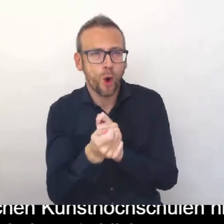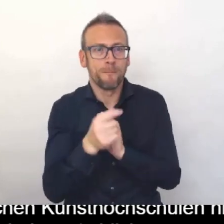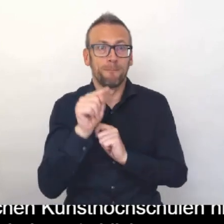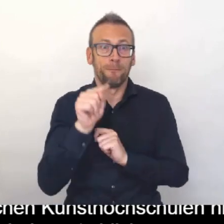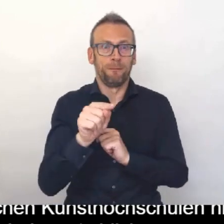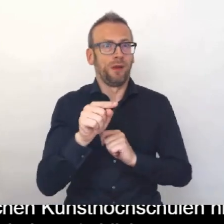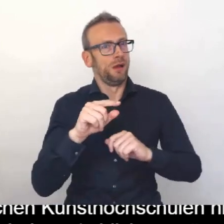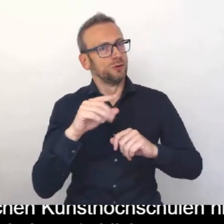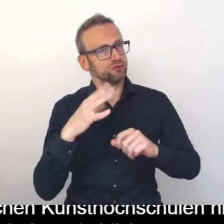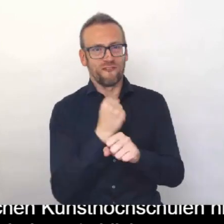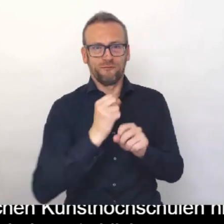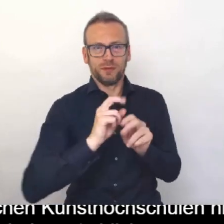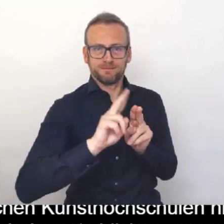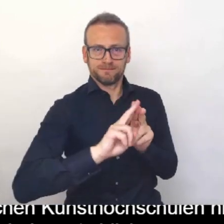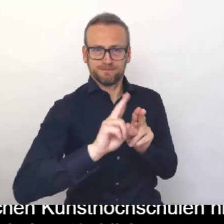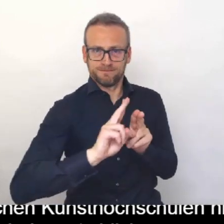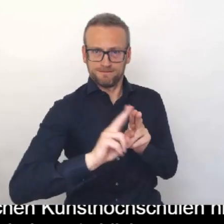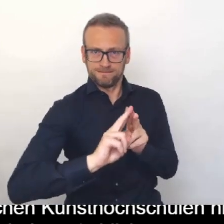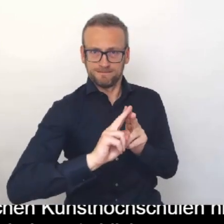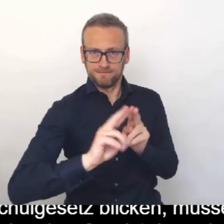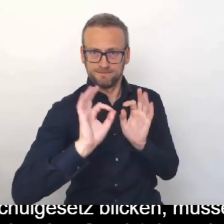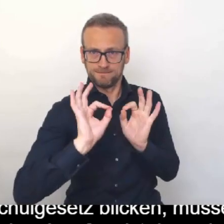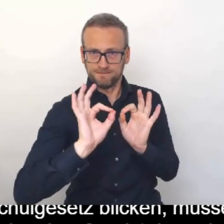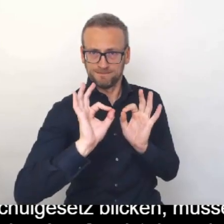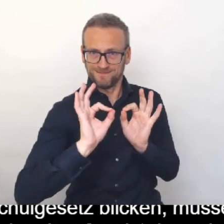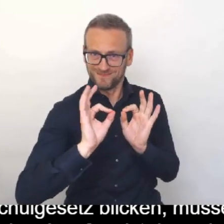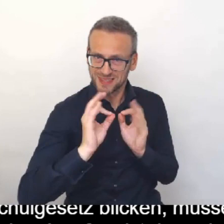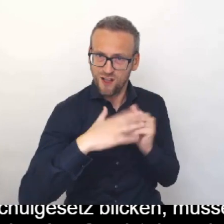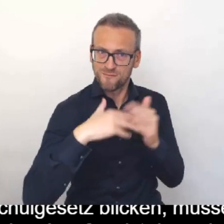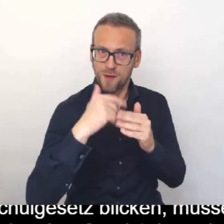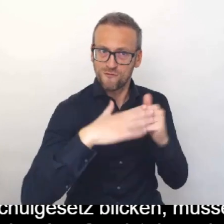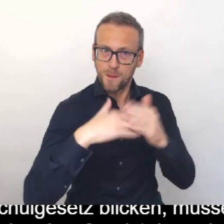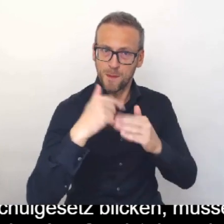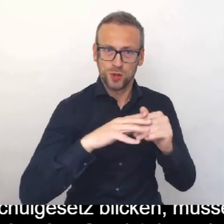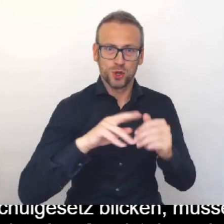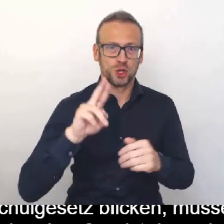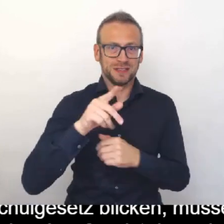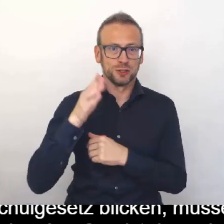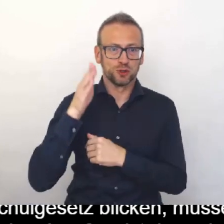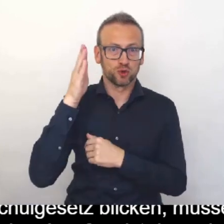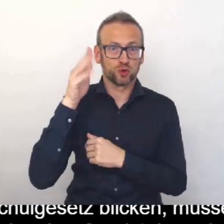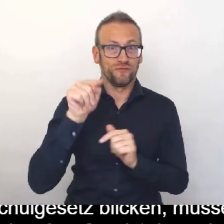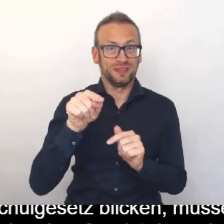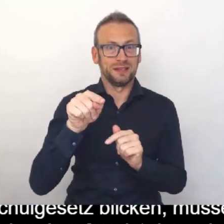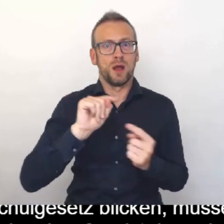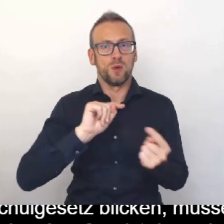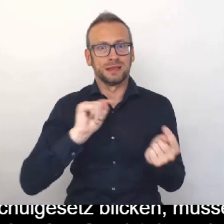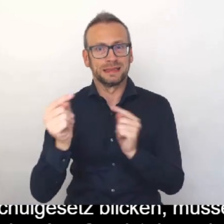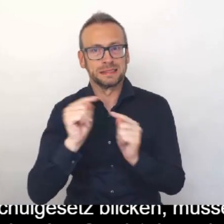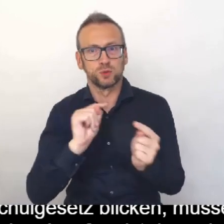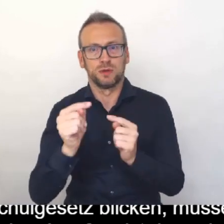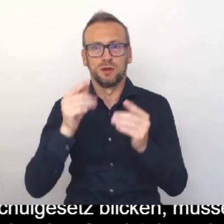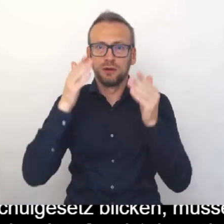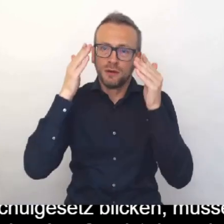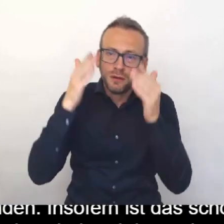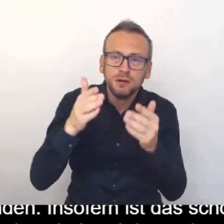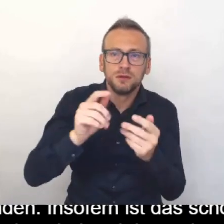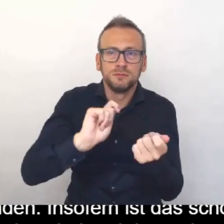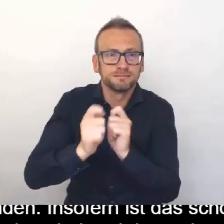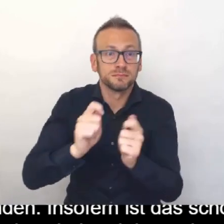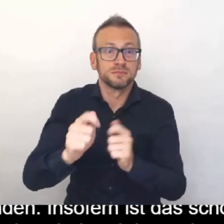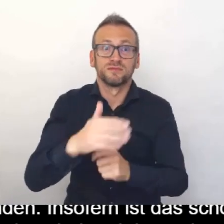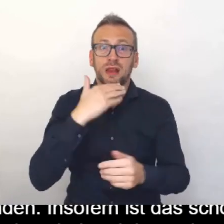des öffentlichen Rechts wählen darf, ist für uns ein ganz entscheidender und wichtiger Punkt in den